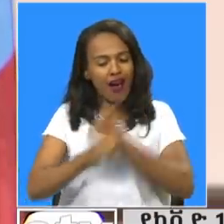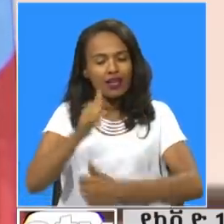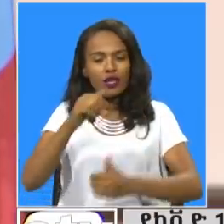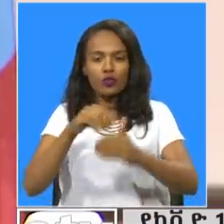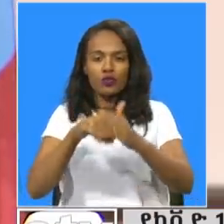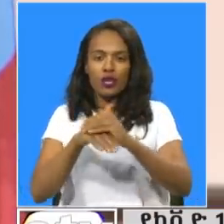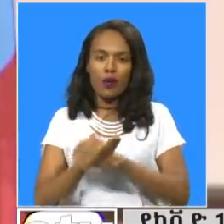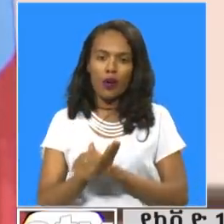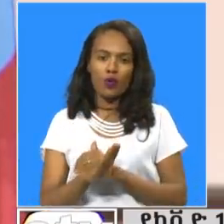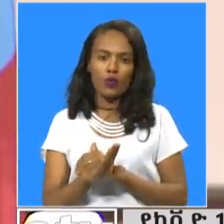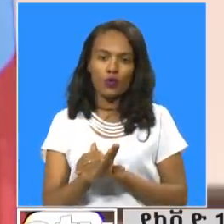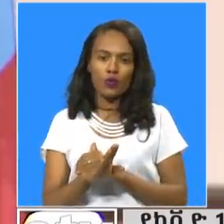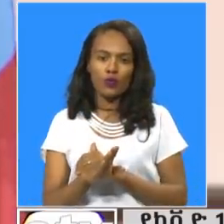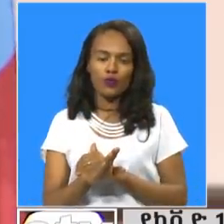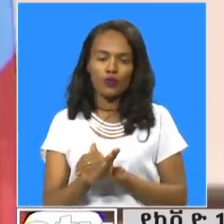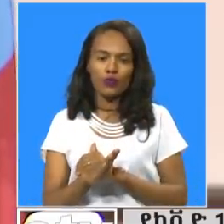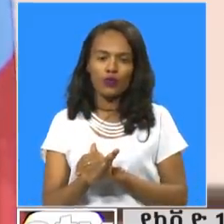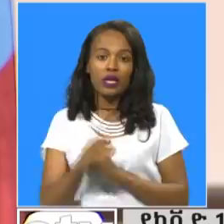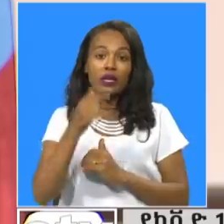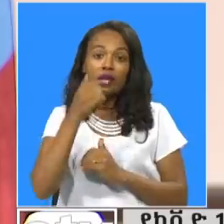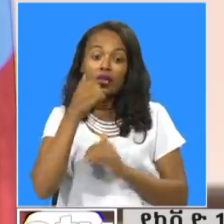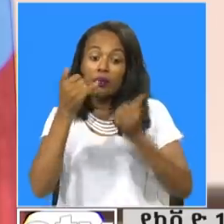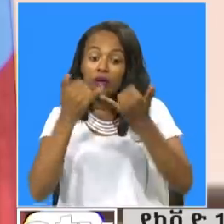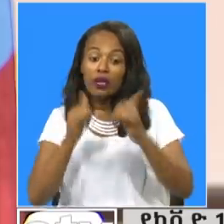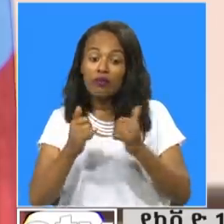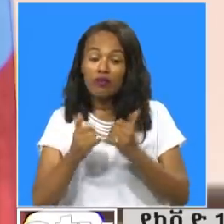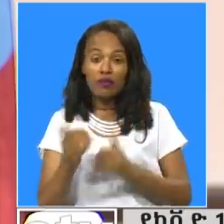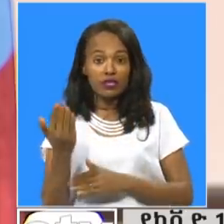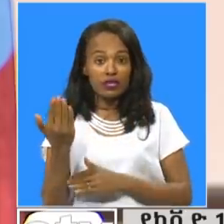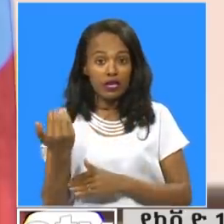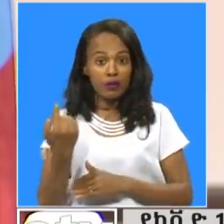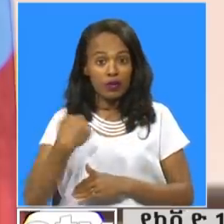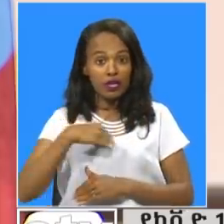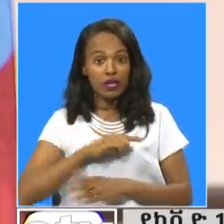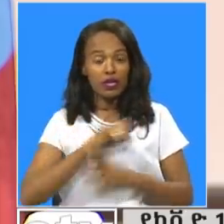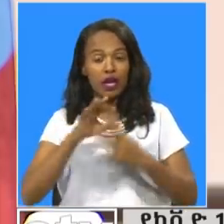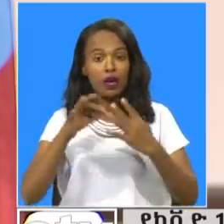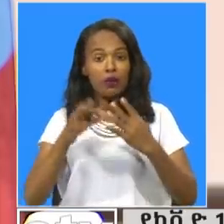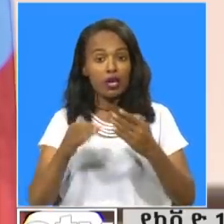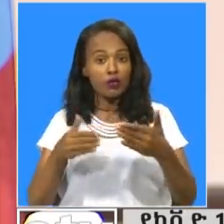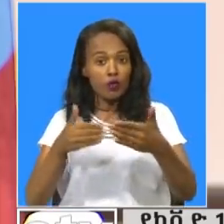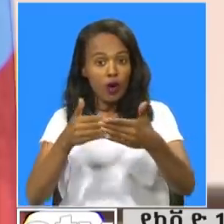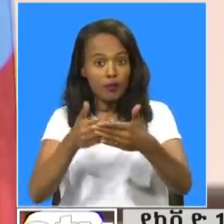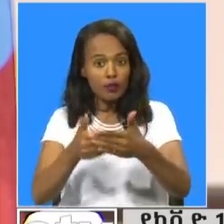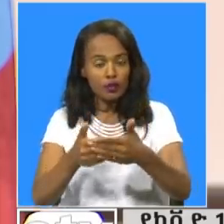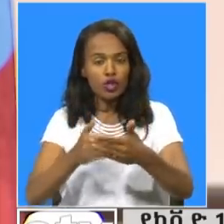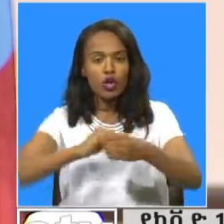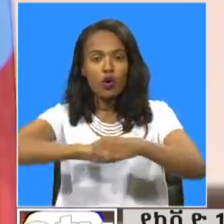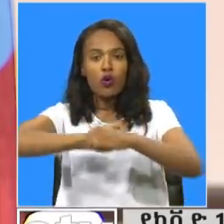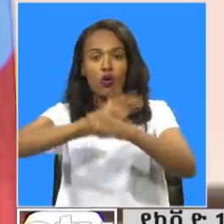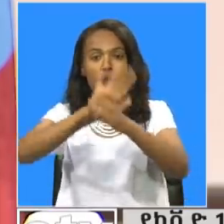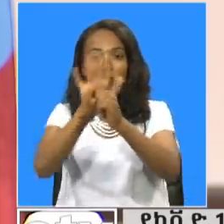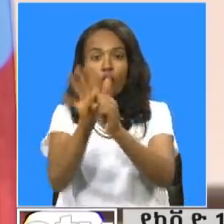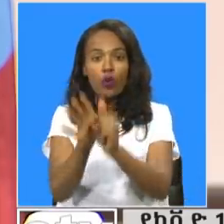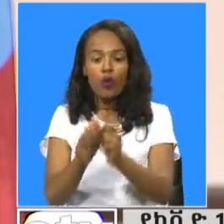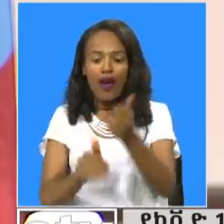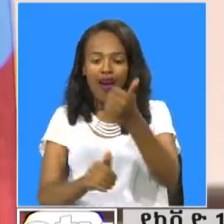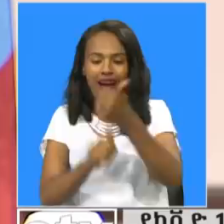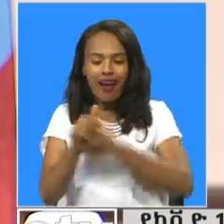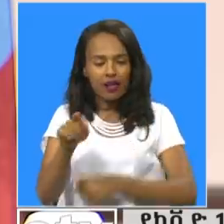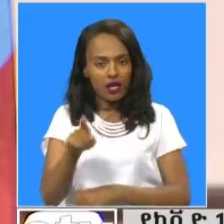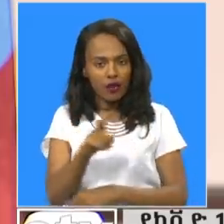ይገባሉ የሚል ክፍፍል ስለነበረ እኛ የመረጥነው አፕሮች ኮሮና አደጋም